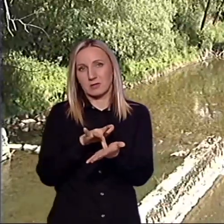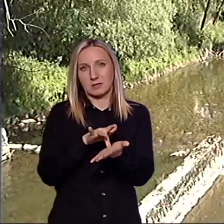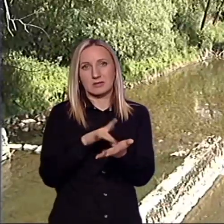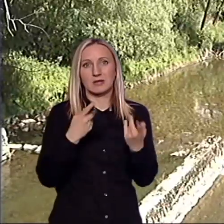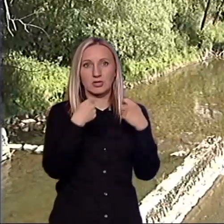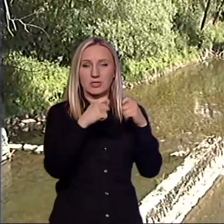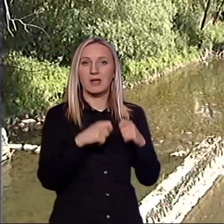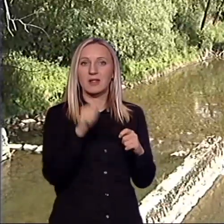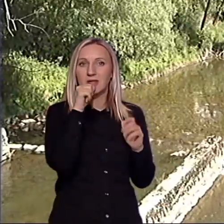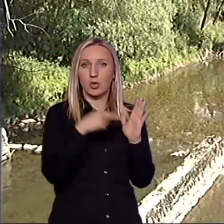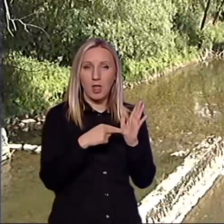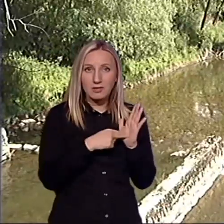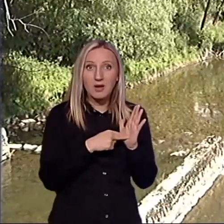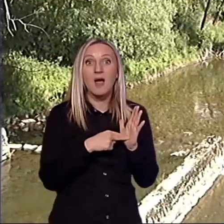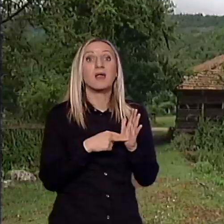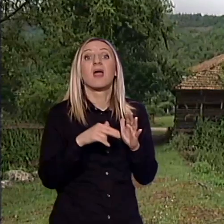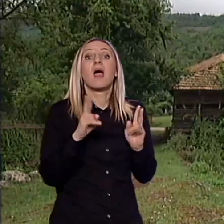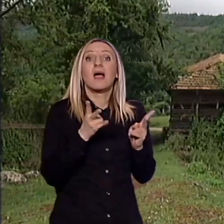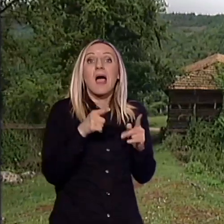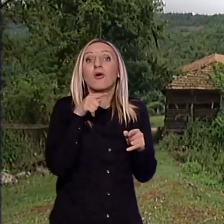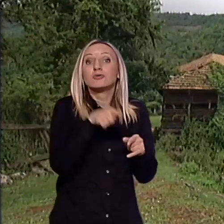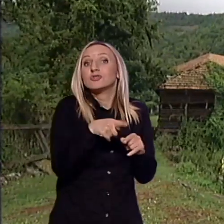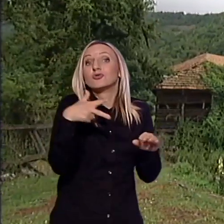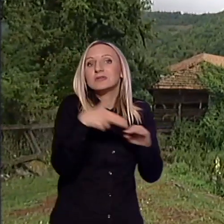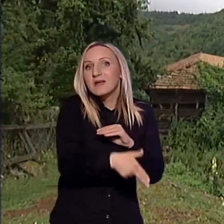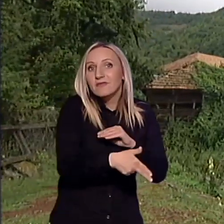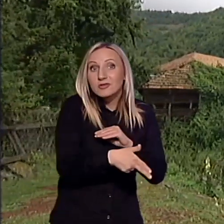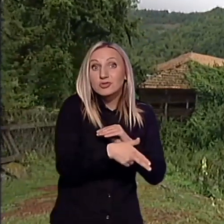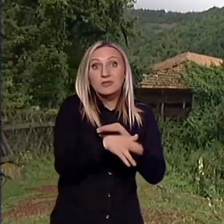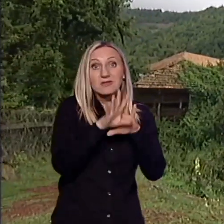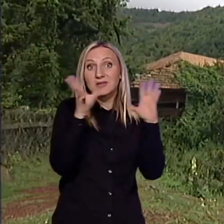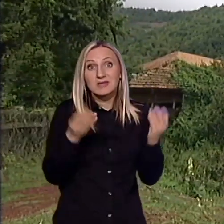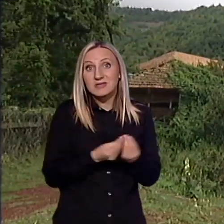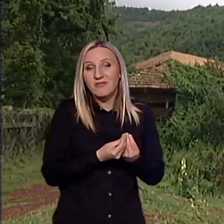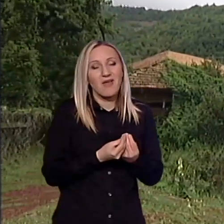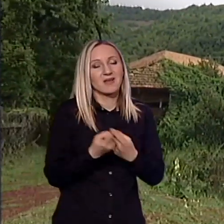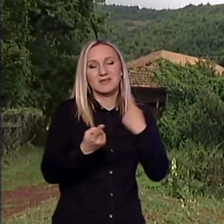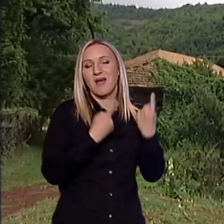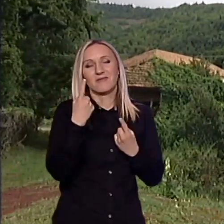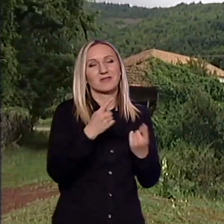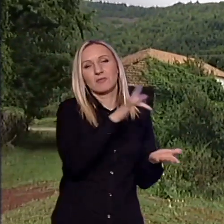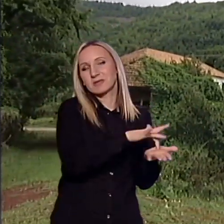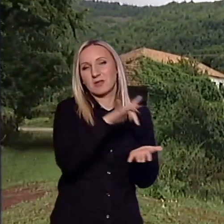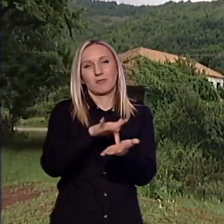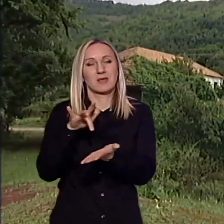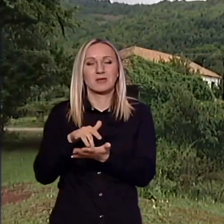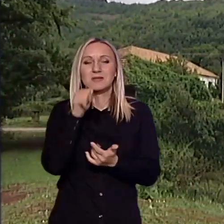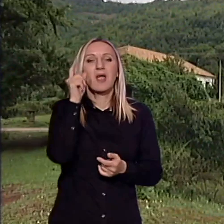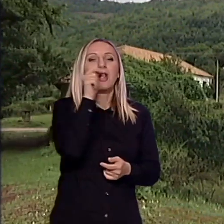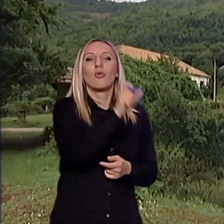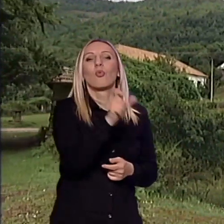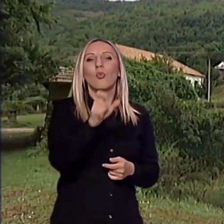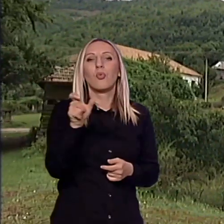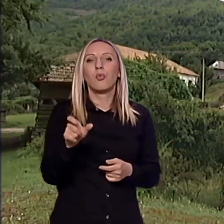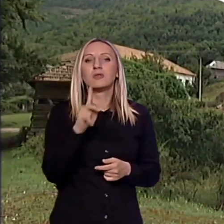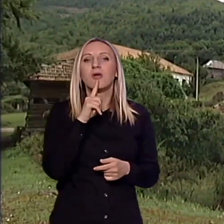Kako će tu na kraju da se ta cela priča završi, od slučaja do slučaja, zavisno od svesti ljudi koji su